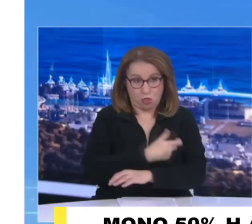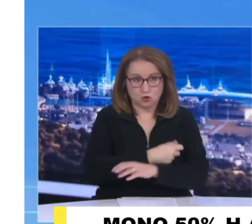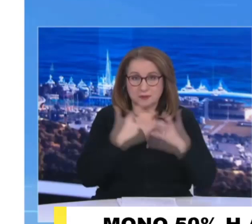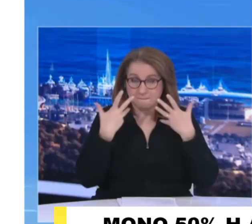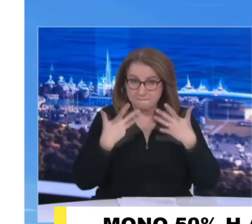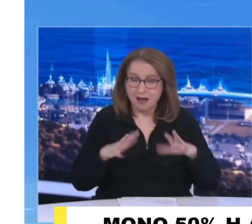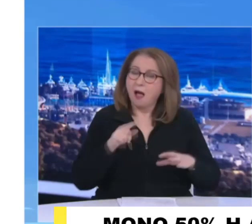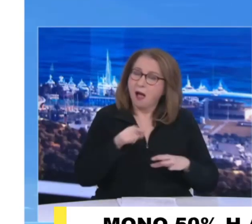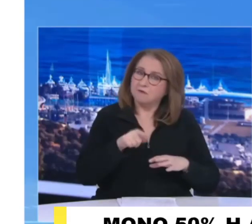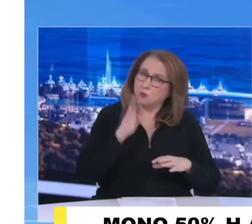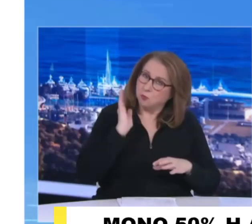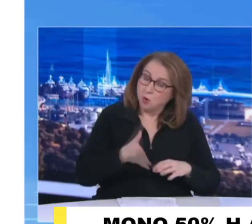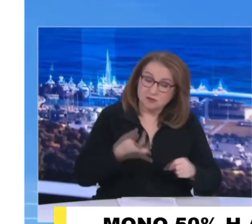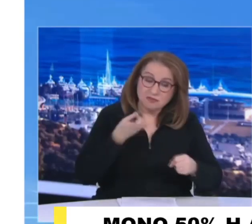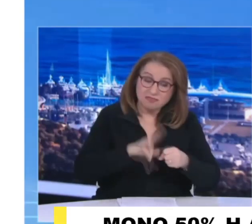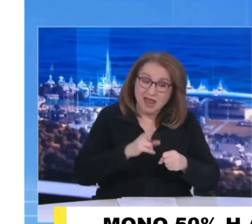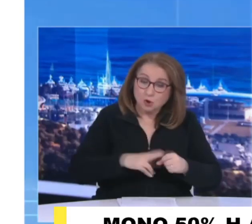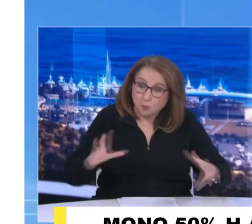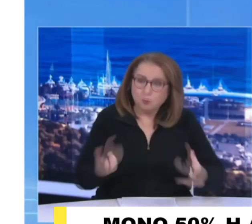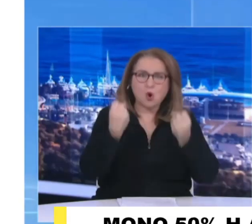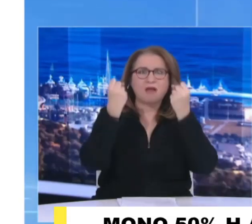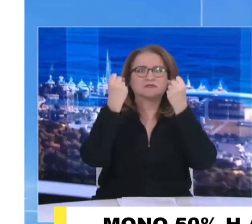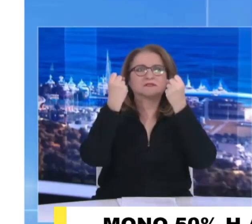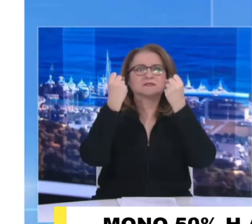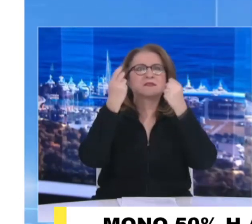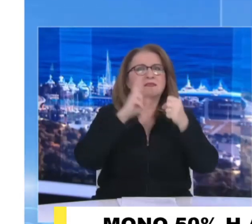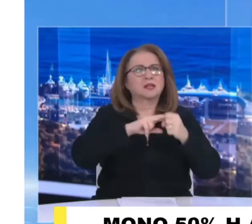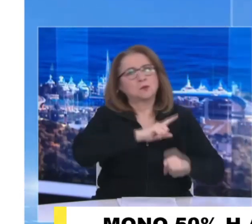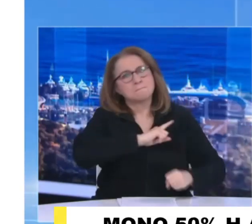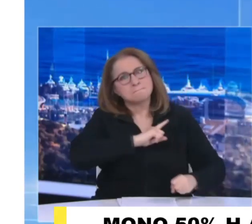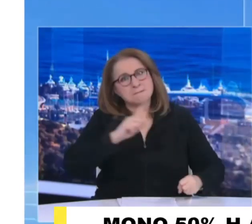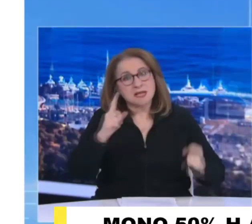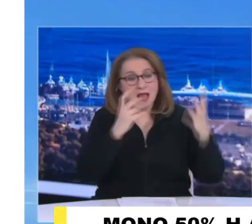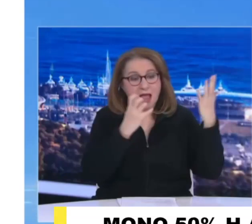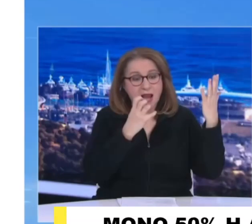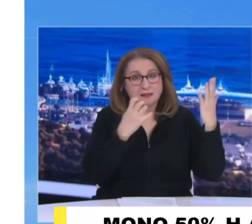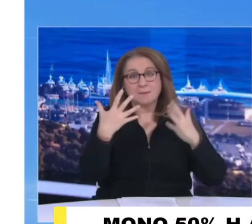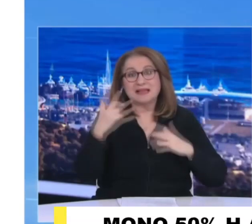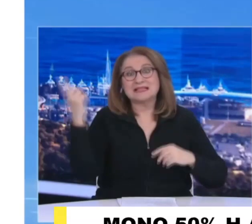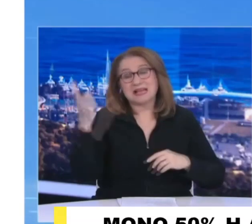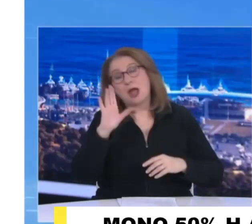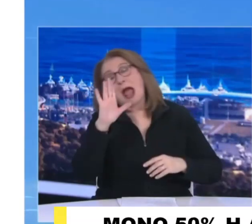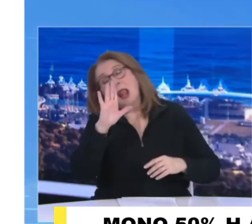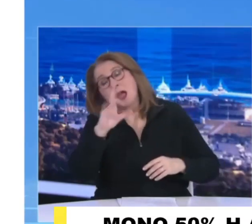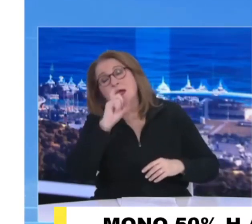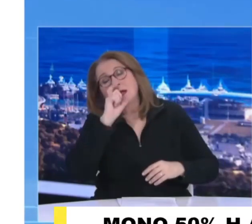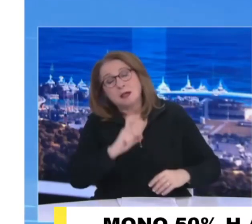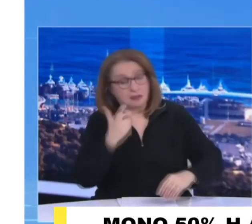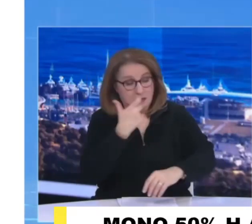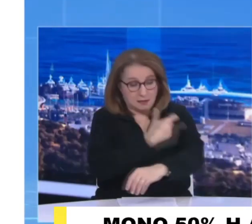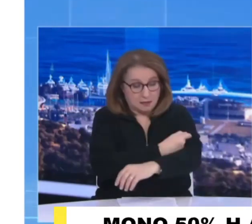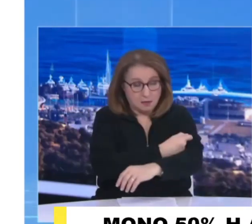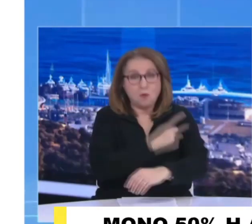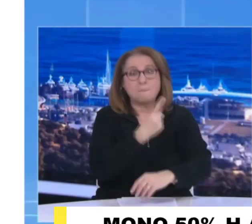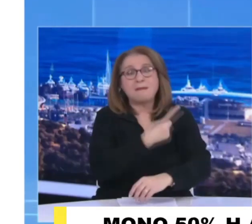τον θάνατο σε ποσοστό 95% μετά 2 εβδομάδες, ενώ αντίστοιχα με